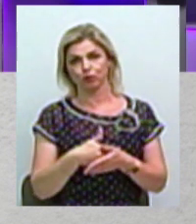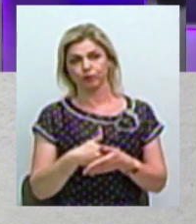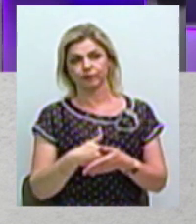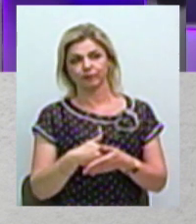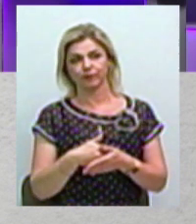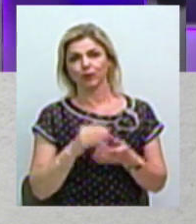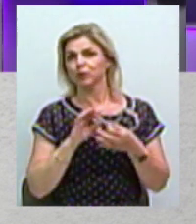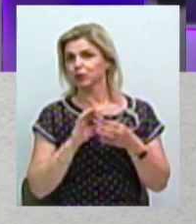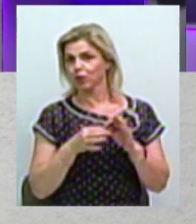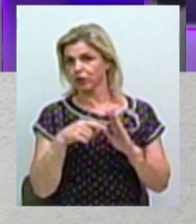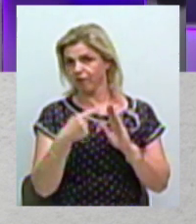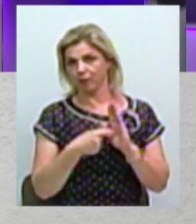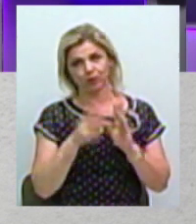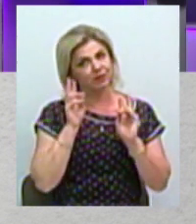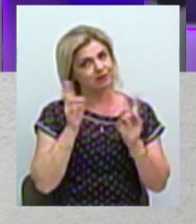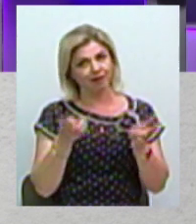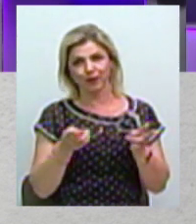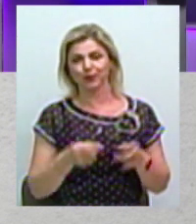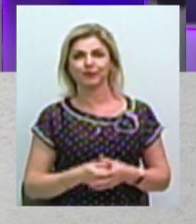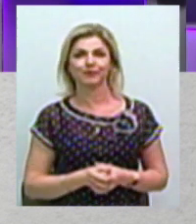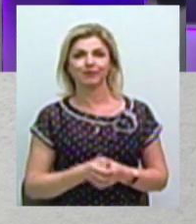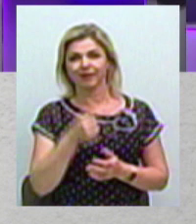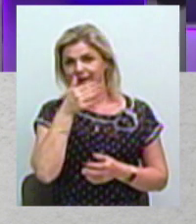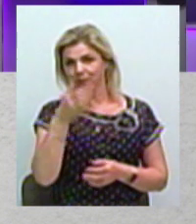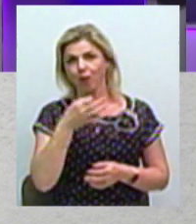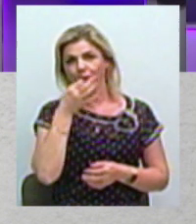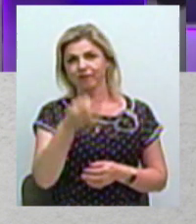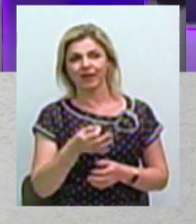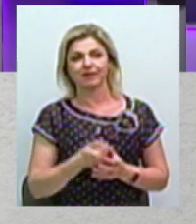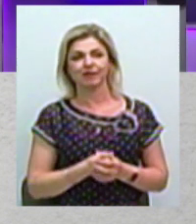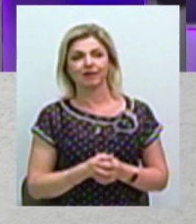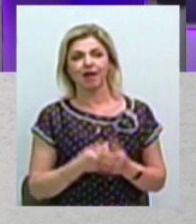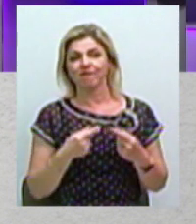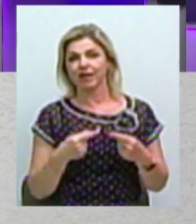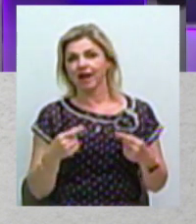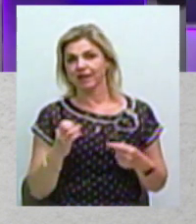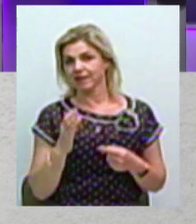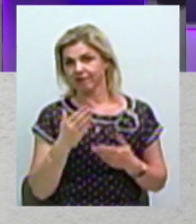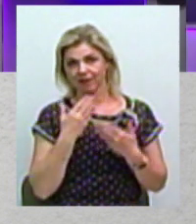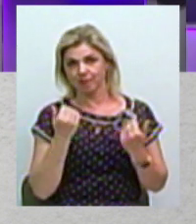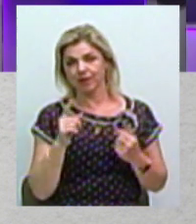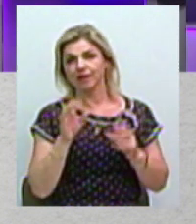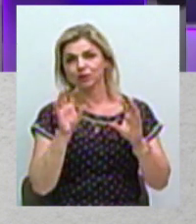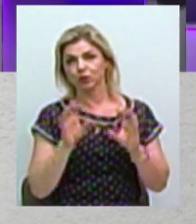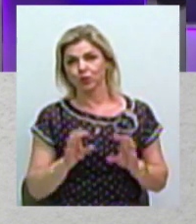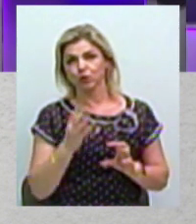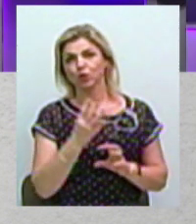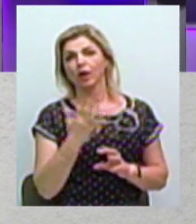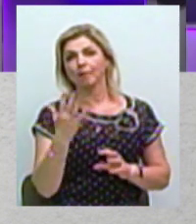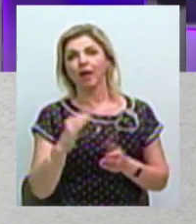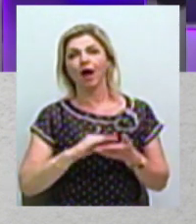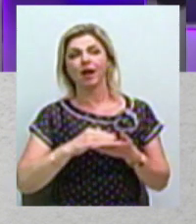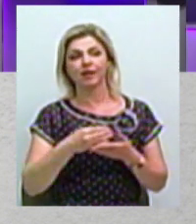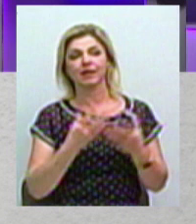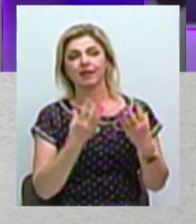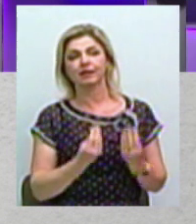О, сложний вопрос, не знаю. Не можу відповісти. Варіантів немає. За законом 45 календарних днів – це